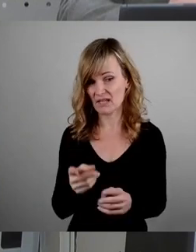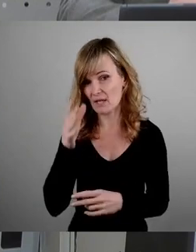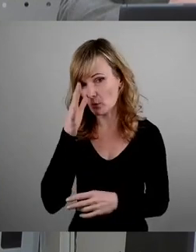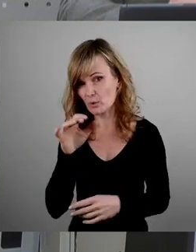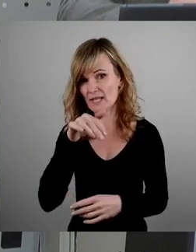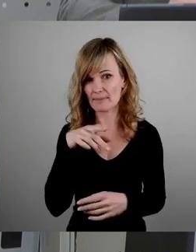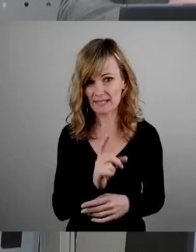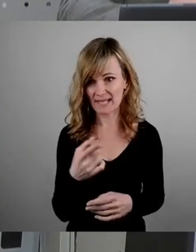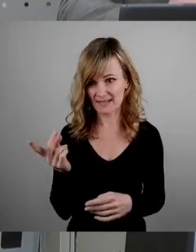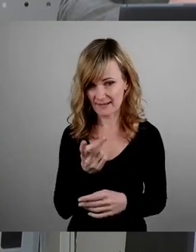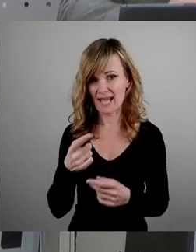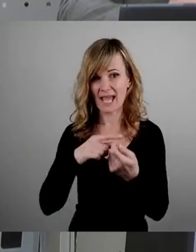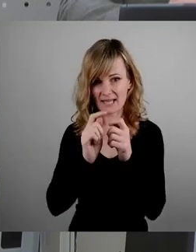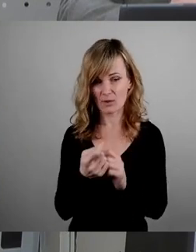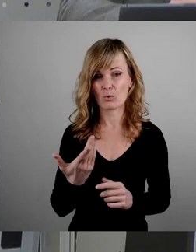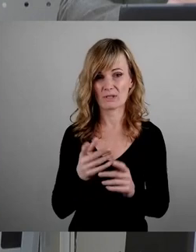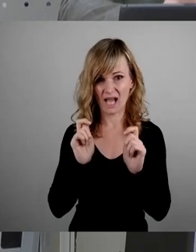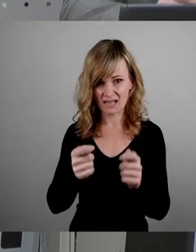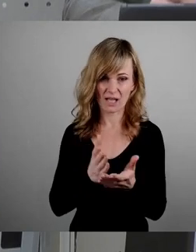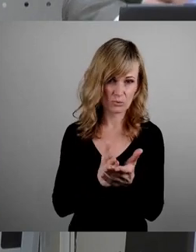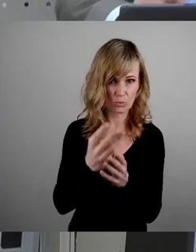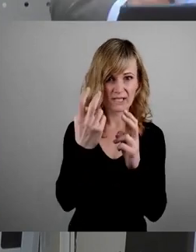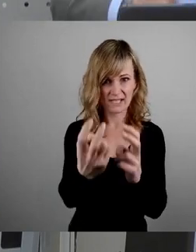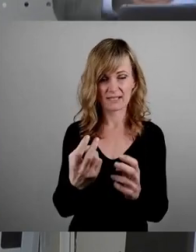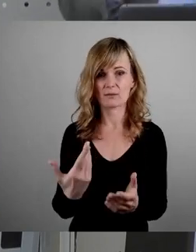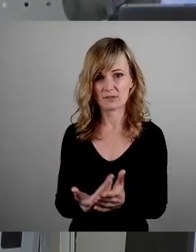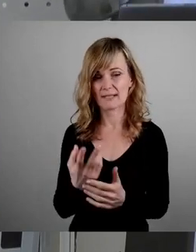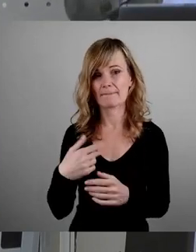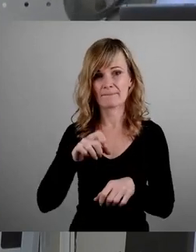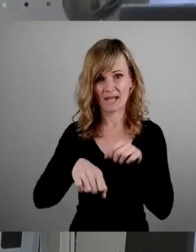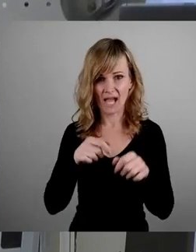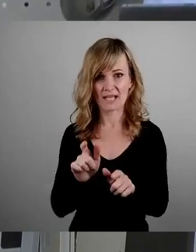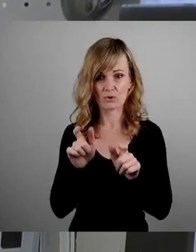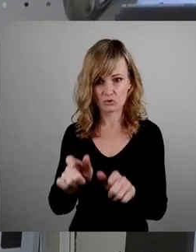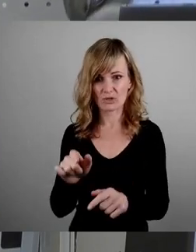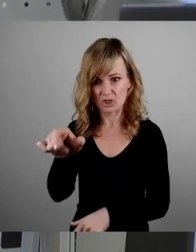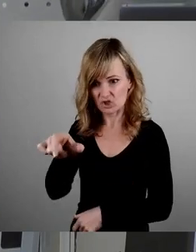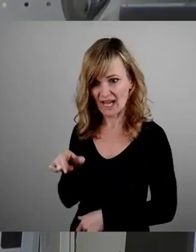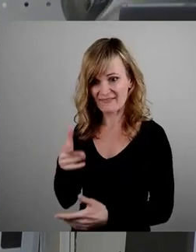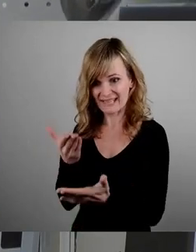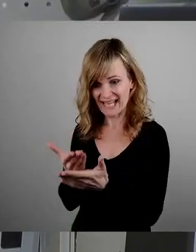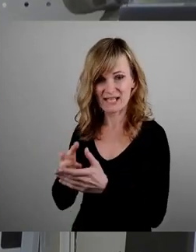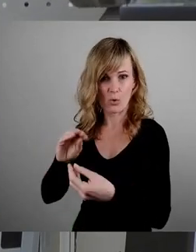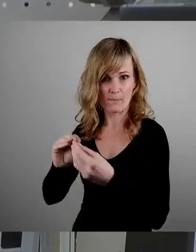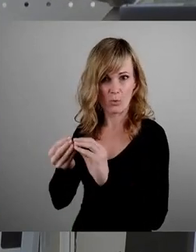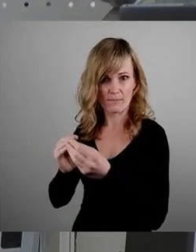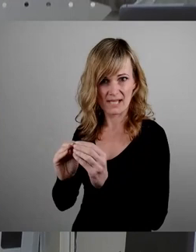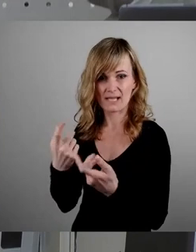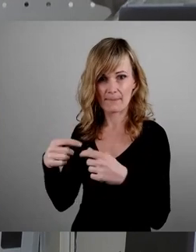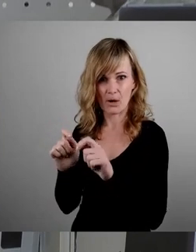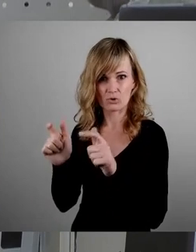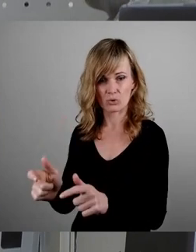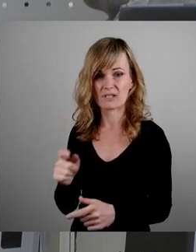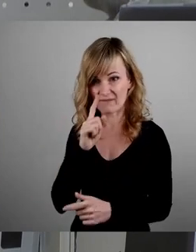ihrem Änderungsantrag durchsetzen und aus dem Radschutzstreifen, der ein Kompromiss war, im Bauausschuss, dann werden wir dieser Vorlage